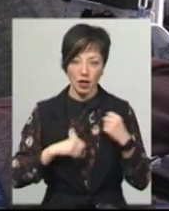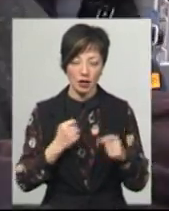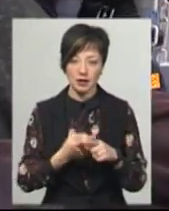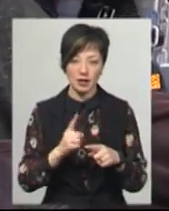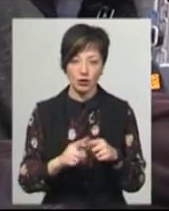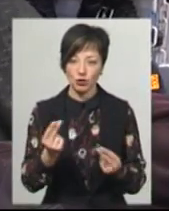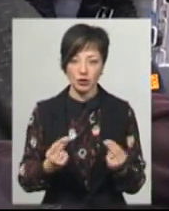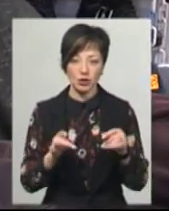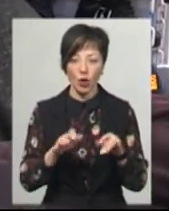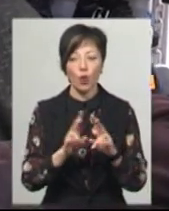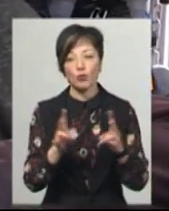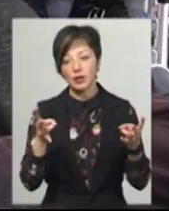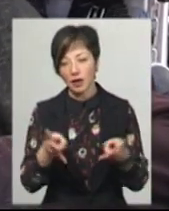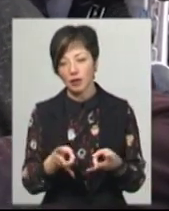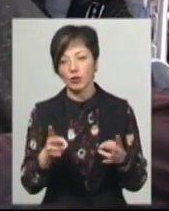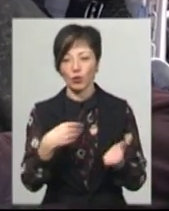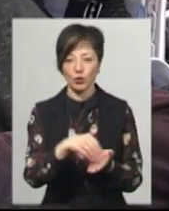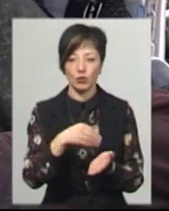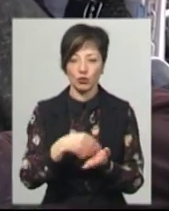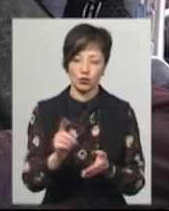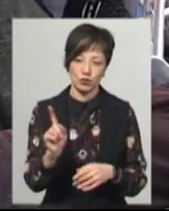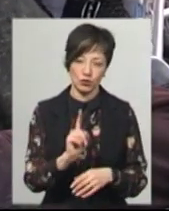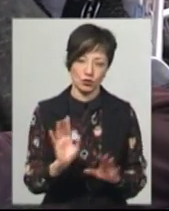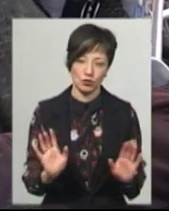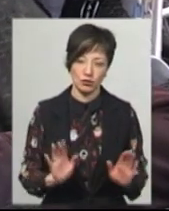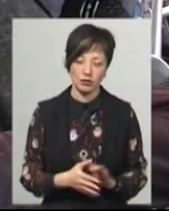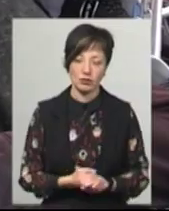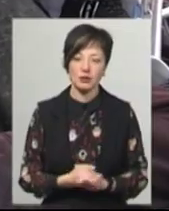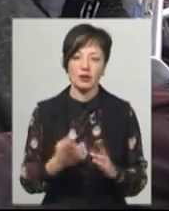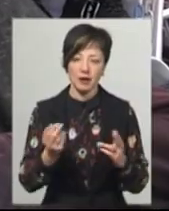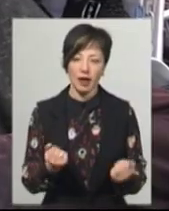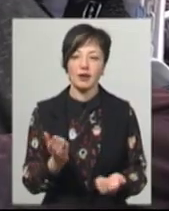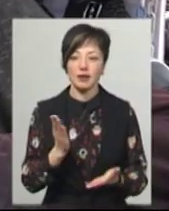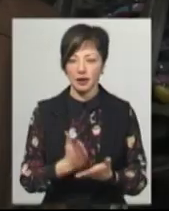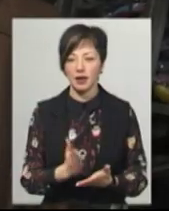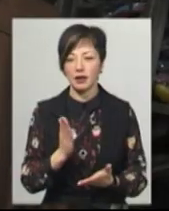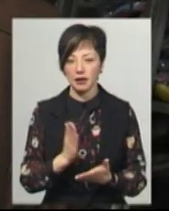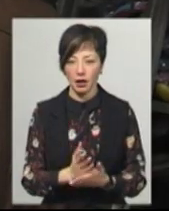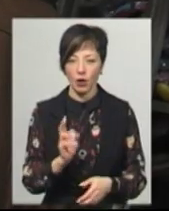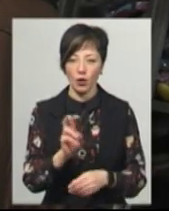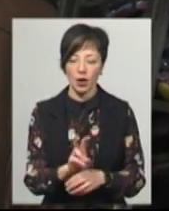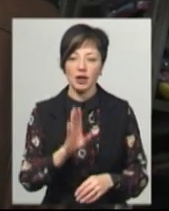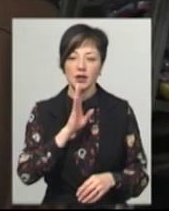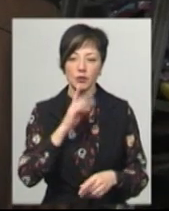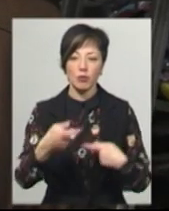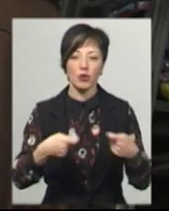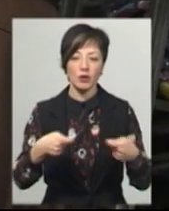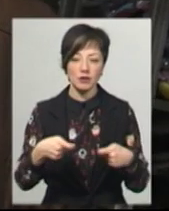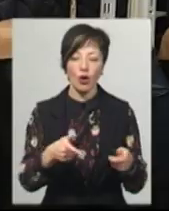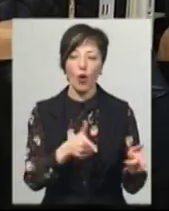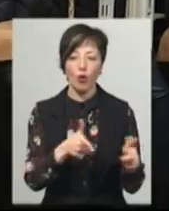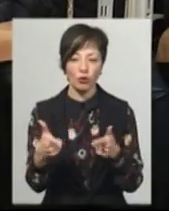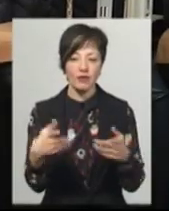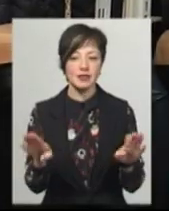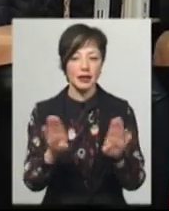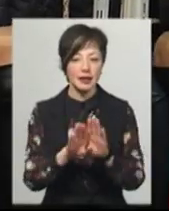життєйне діло. Кому що треба, то купують. Да. Да. Є, ходять. Продавчиня Ірина каже, готова піти на